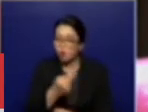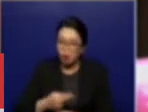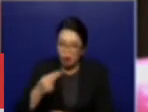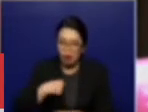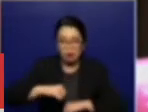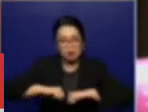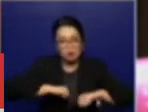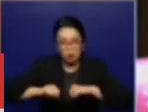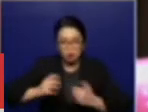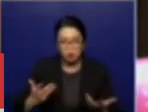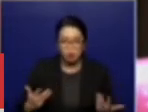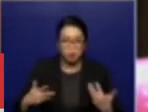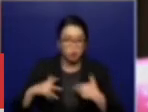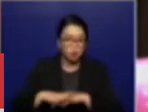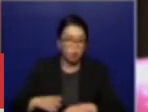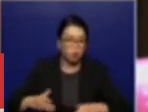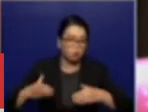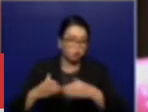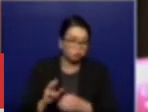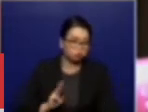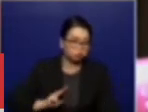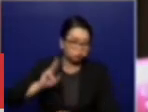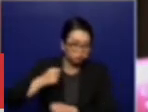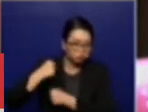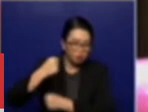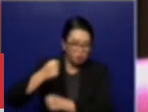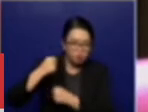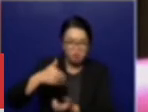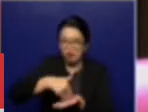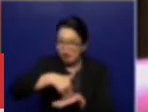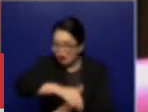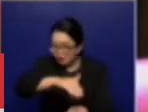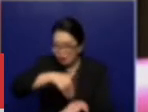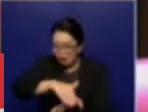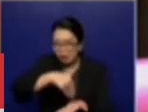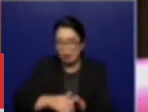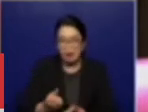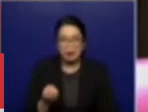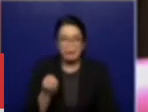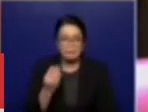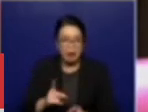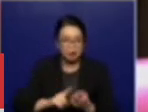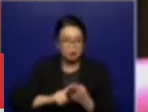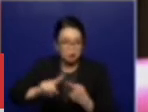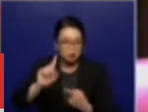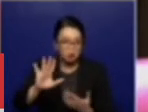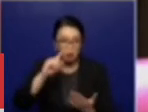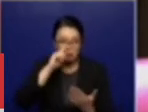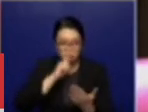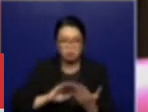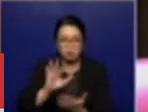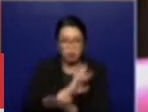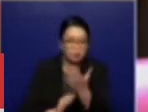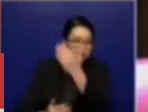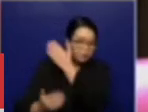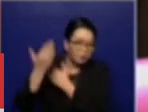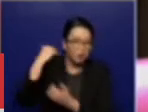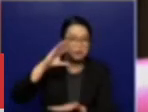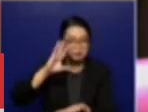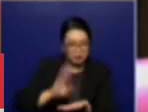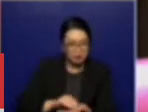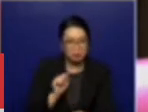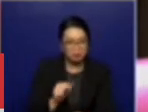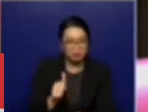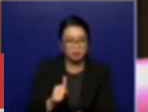ทยเนี่ยนะครับออกไปรวมตัวกันขับไล่ท่านมากที่สุดในประวัติศาสตร์วันนี้มีเด็กออกมาเต็มบ้านเต็มเมือง